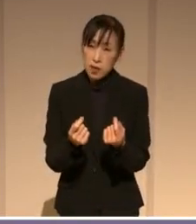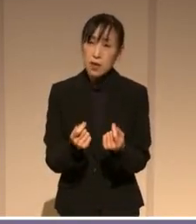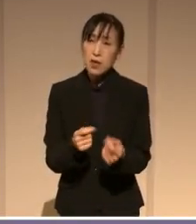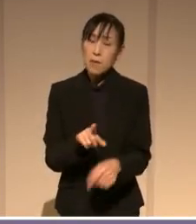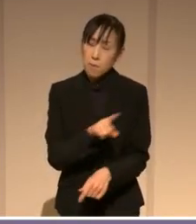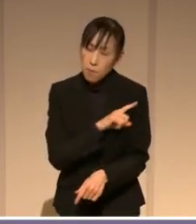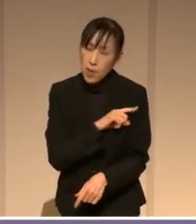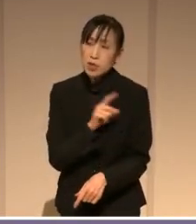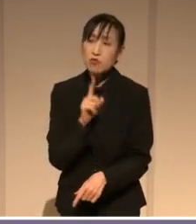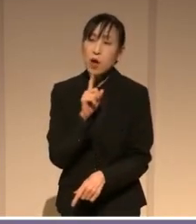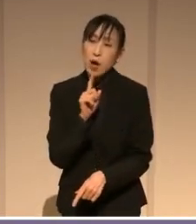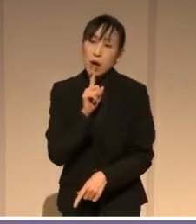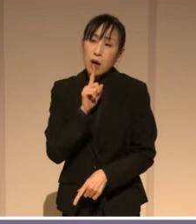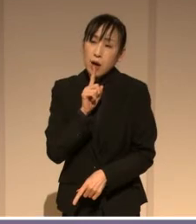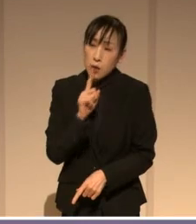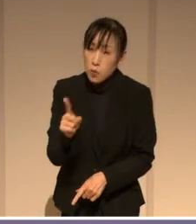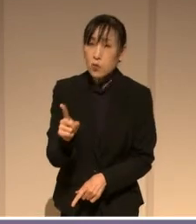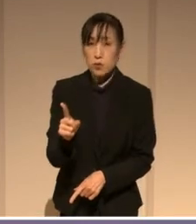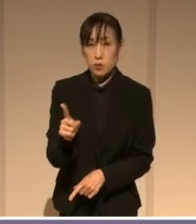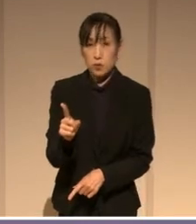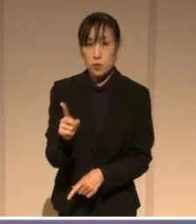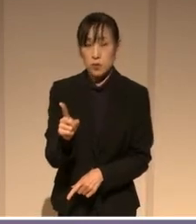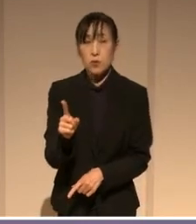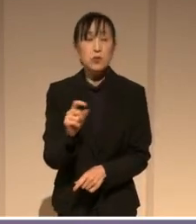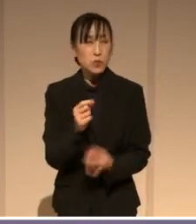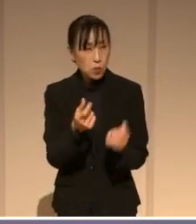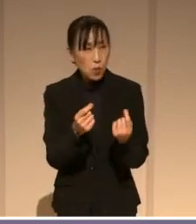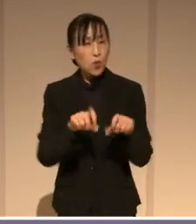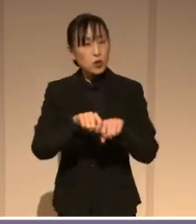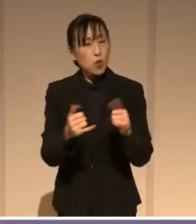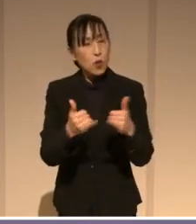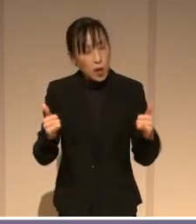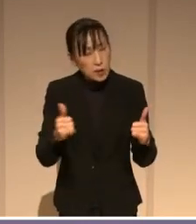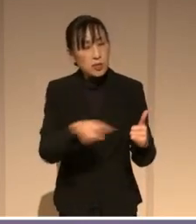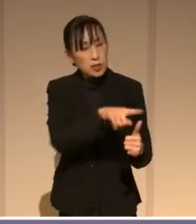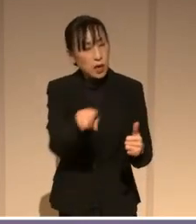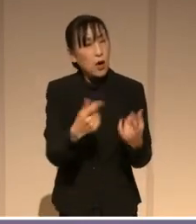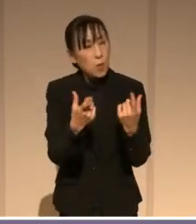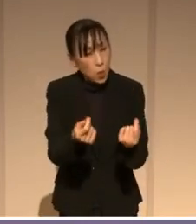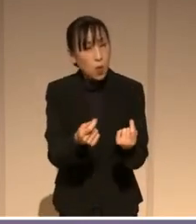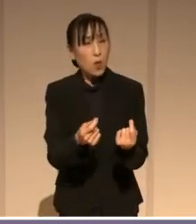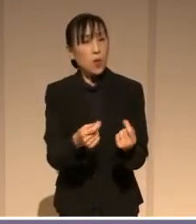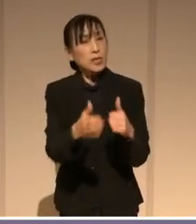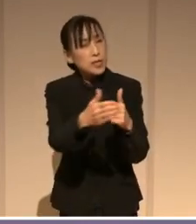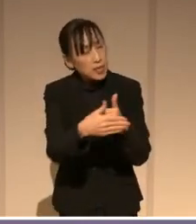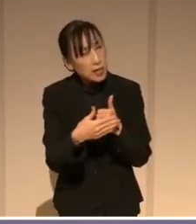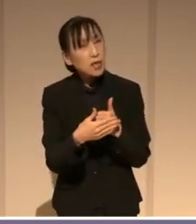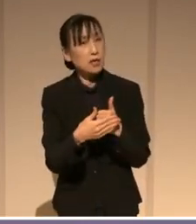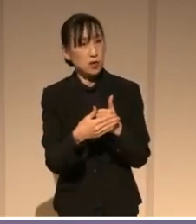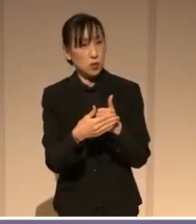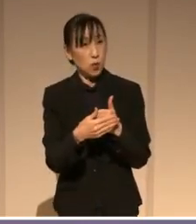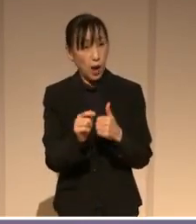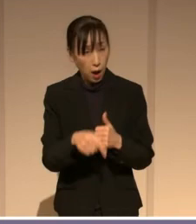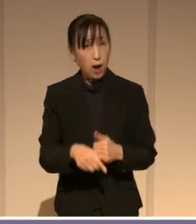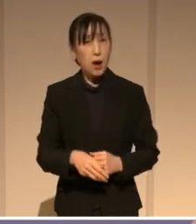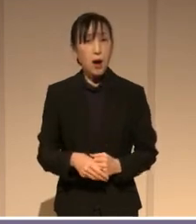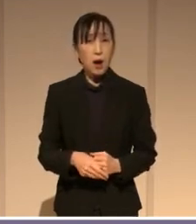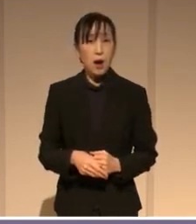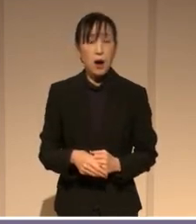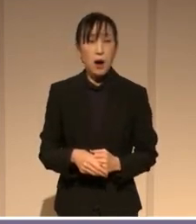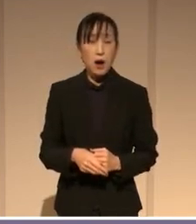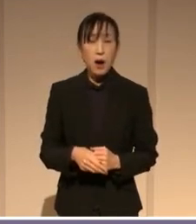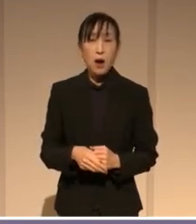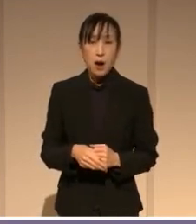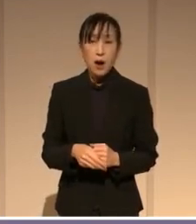るって言うねなく障害者自身も助けてあったりあの障害がない方でもなんか困ってたらすいませんって